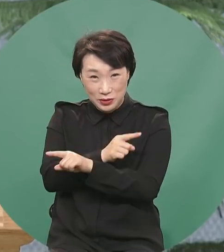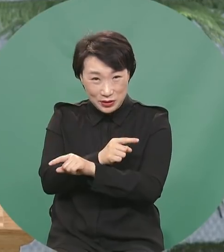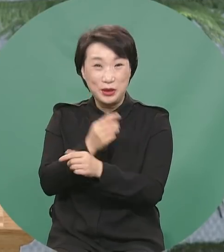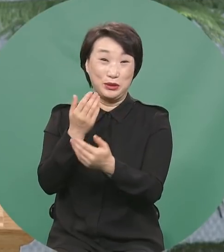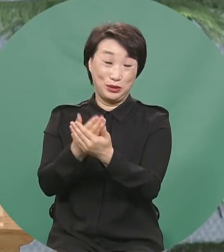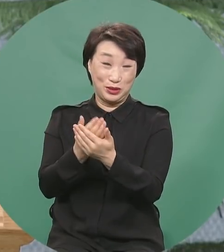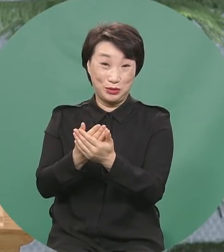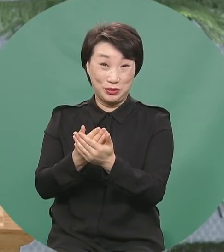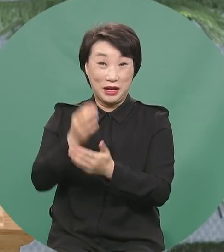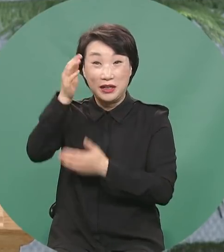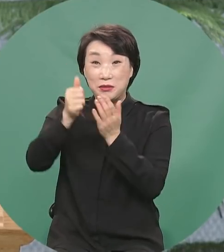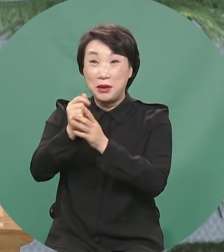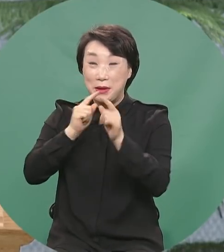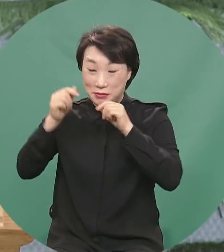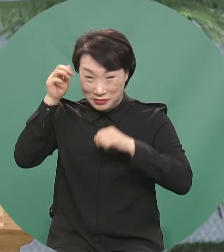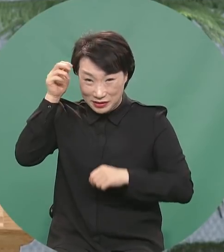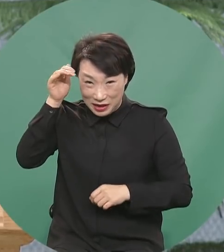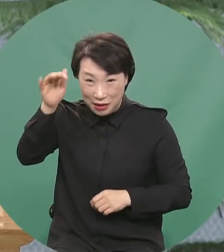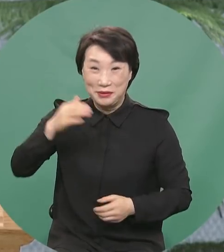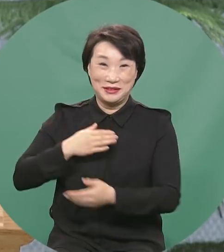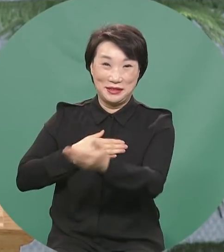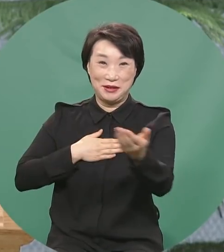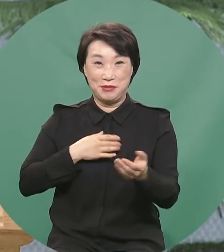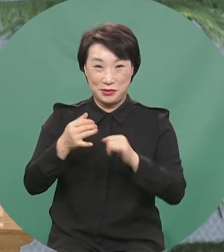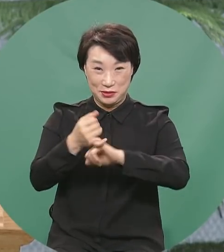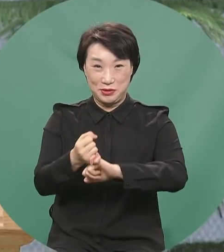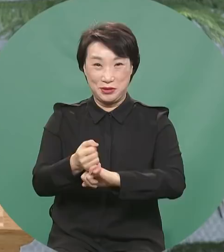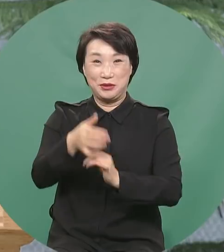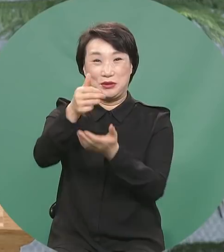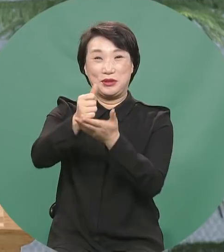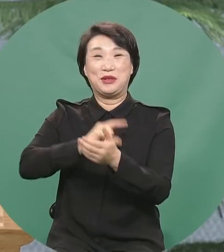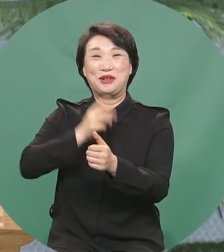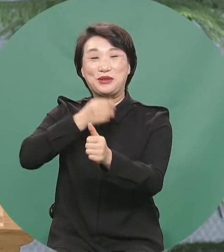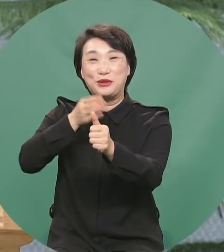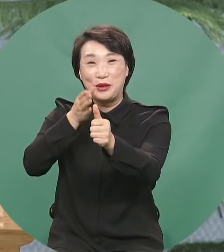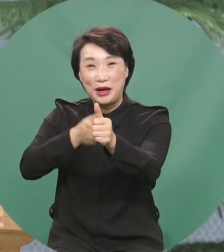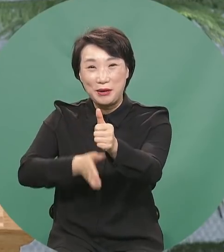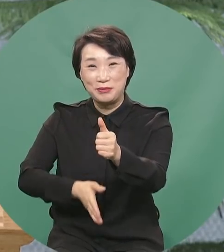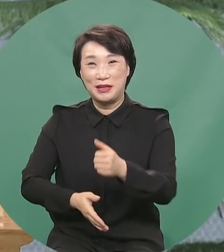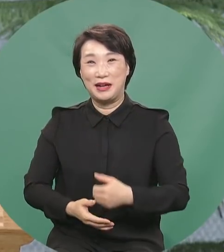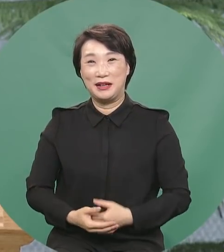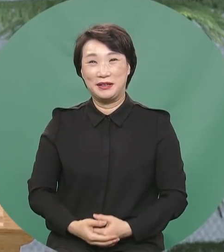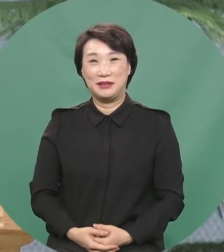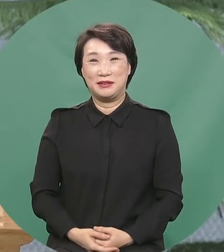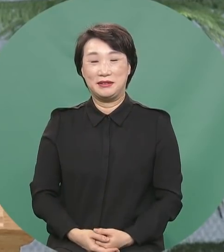충종하면서 사모하는 여러분 되기를 주님의 이름으로 축원합니다.